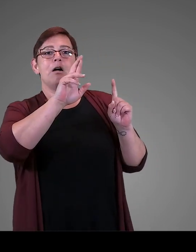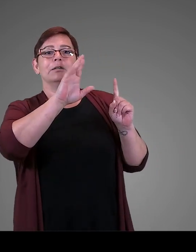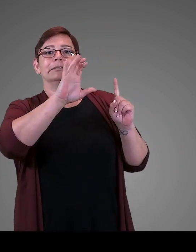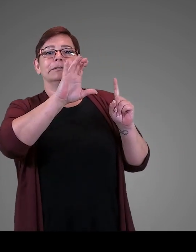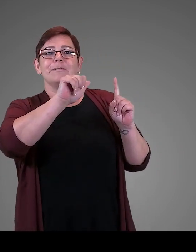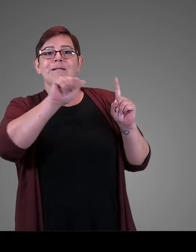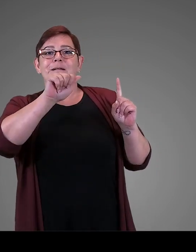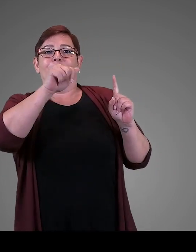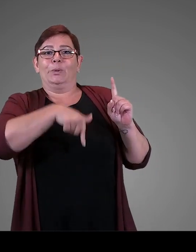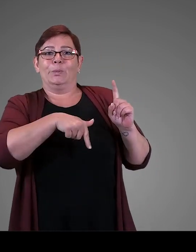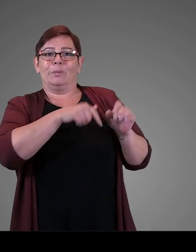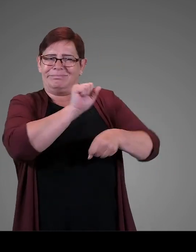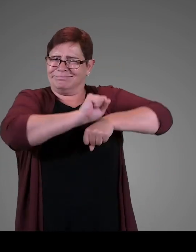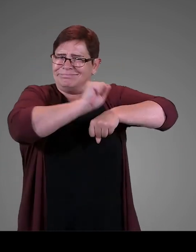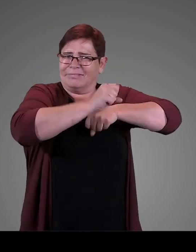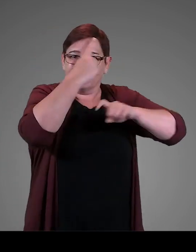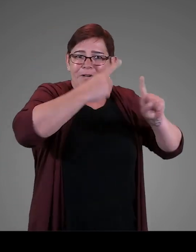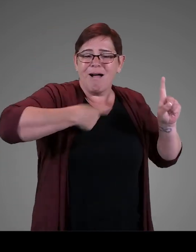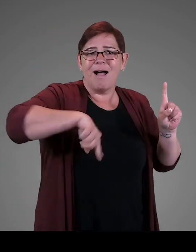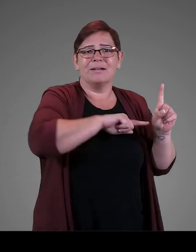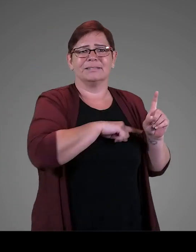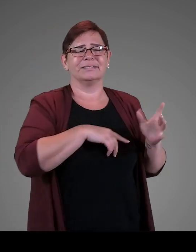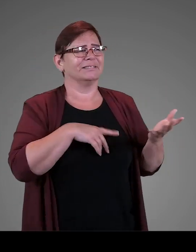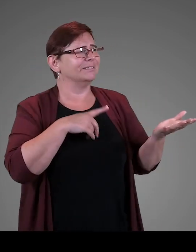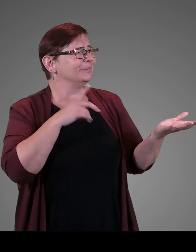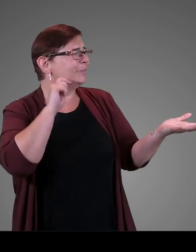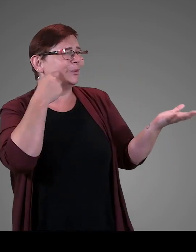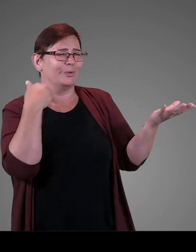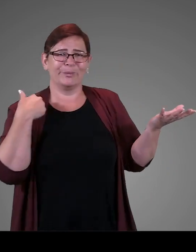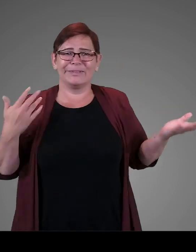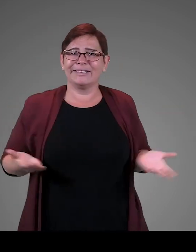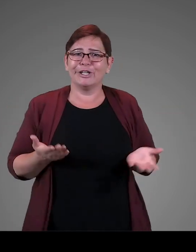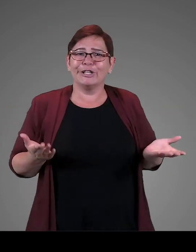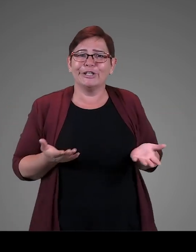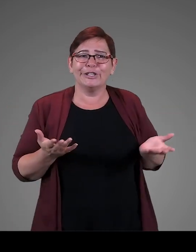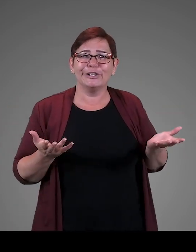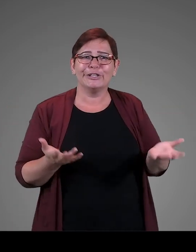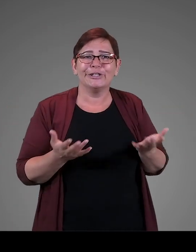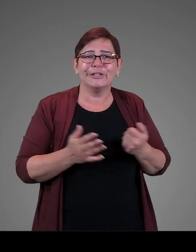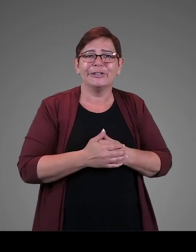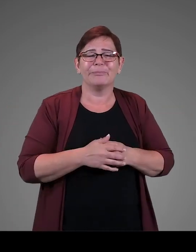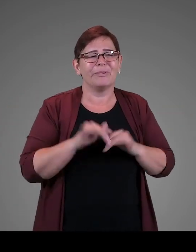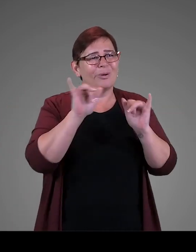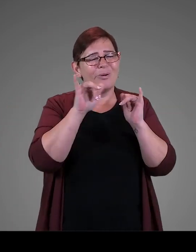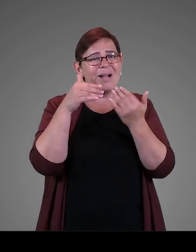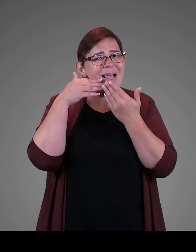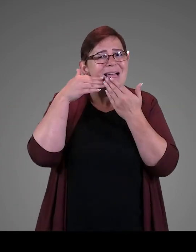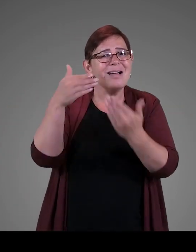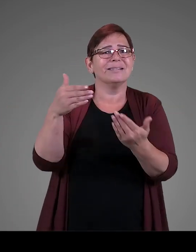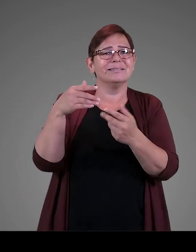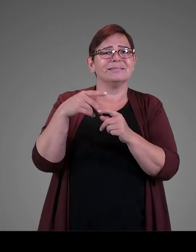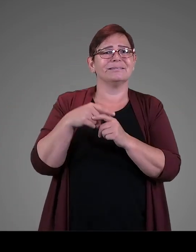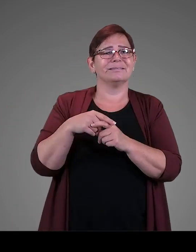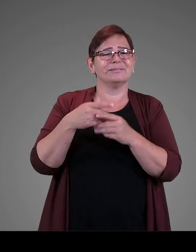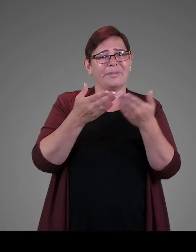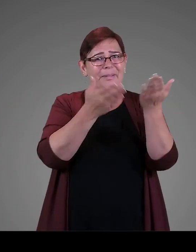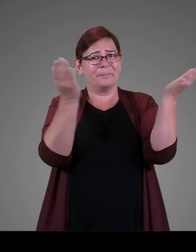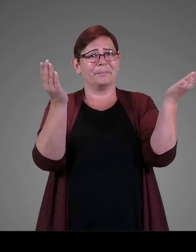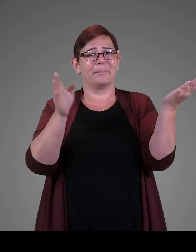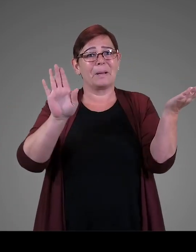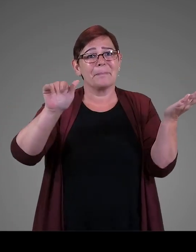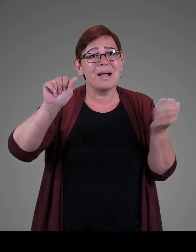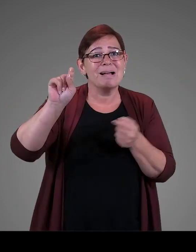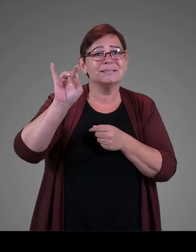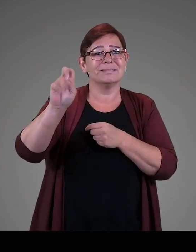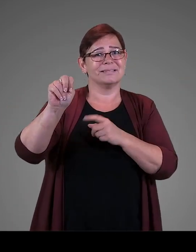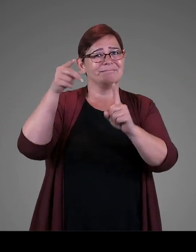choses, mais on a devenu notre propre institution. C'est pour ça qu'on a le RCAQ, puis il travaille très fort pour nous, puis c'est